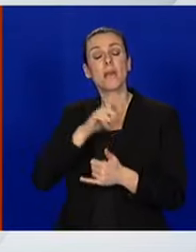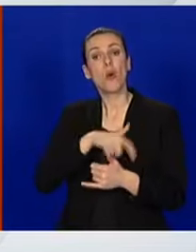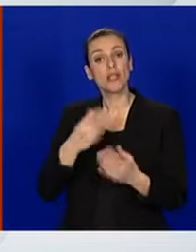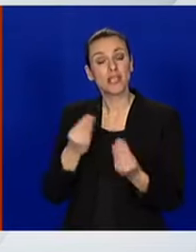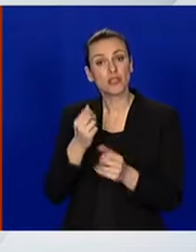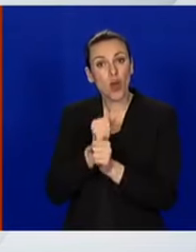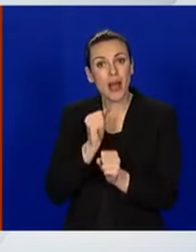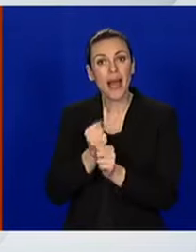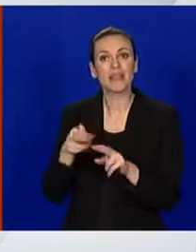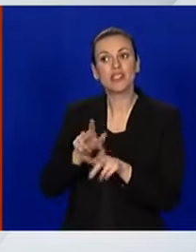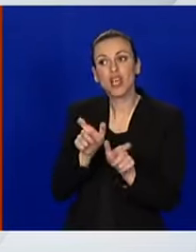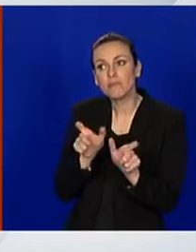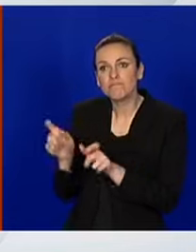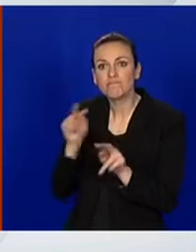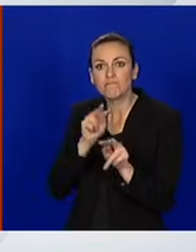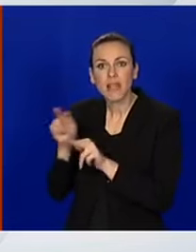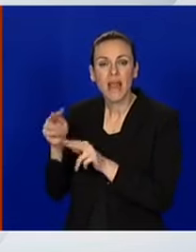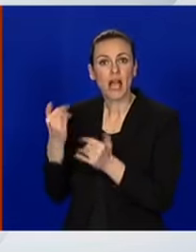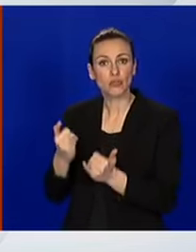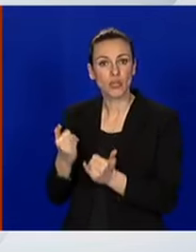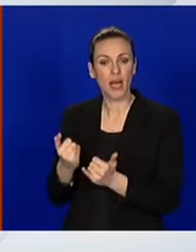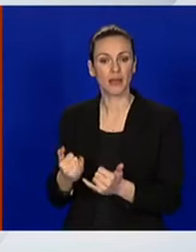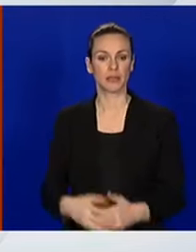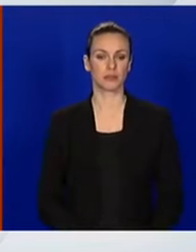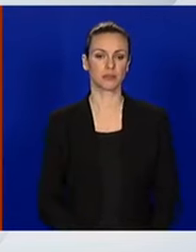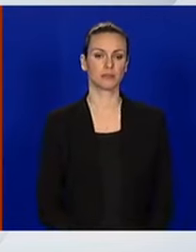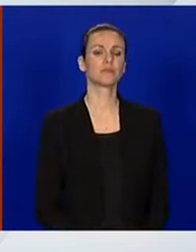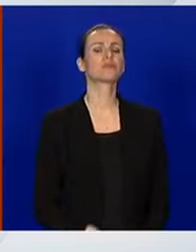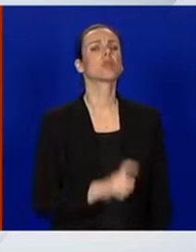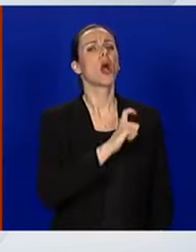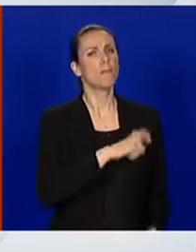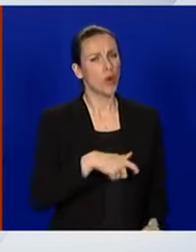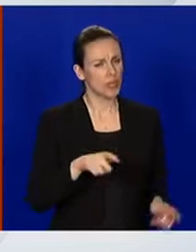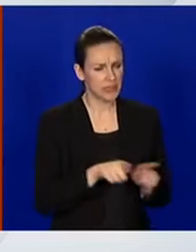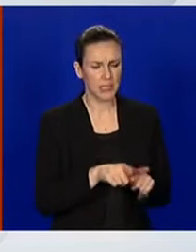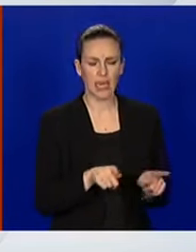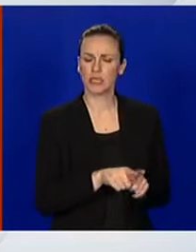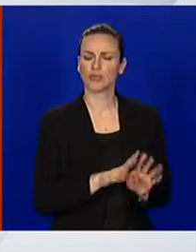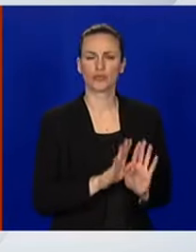nekakve jače nadzore danas? I policija i